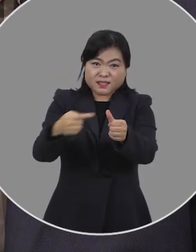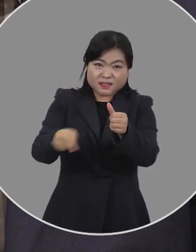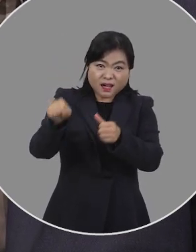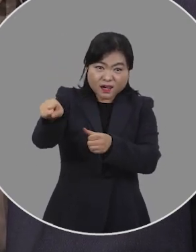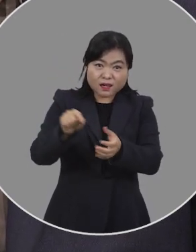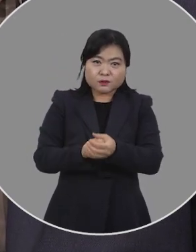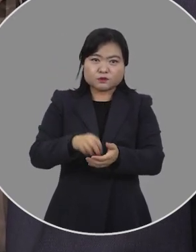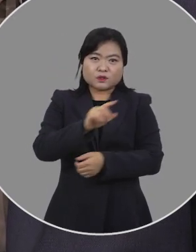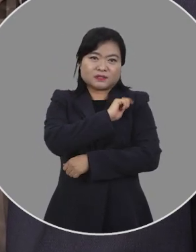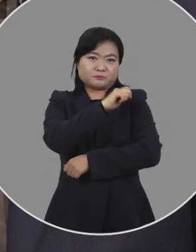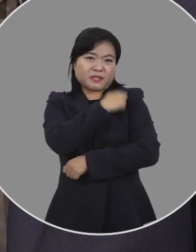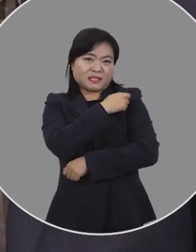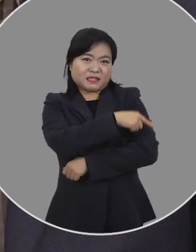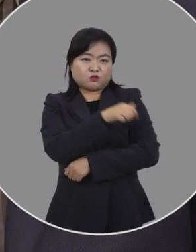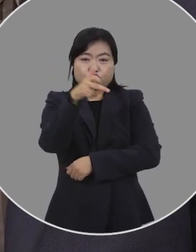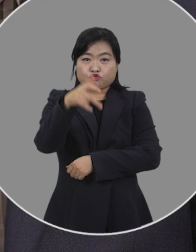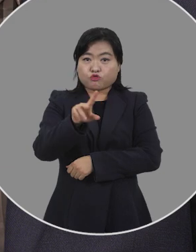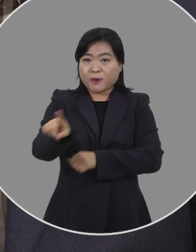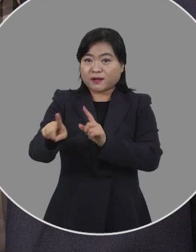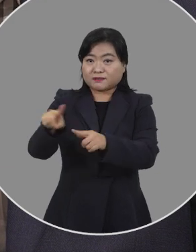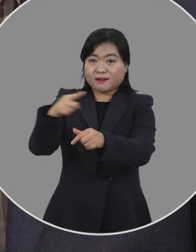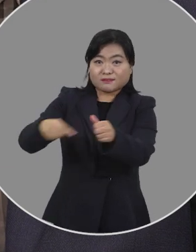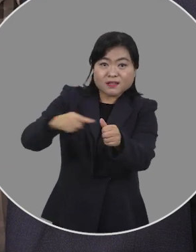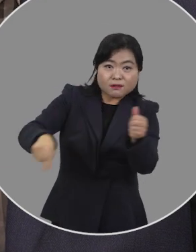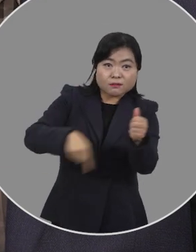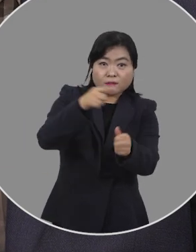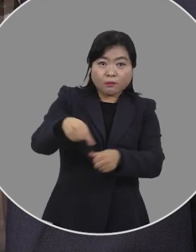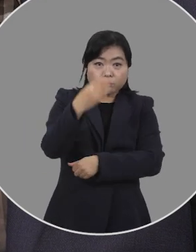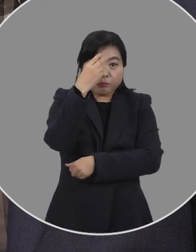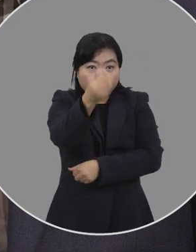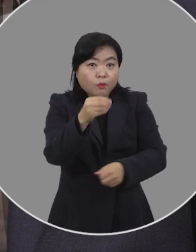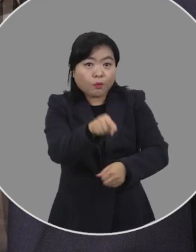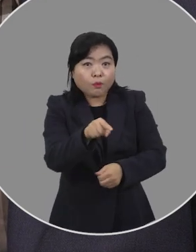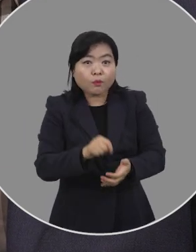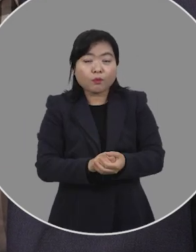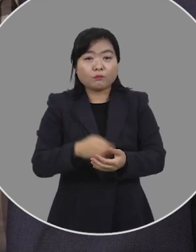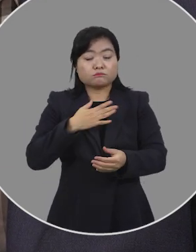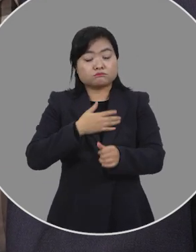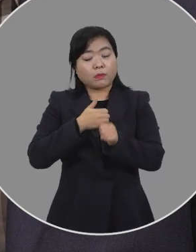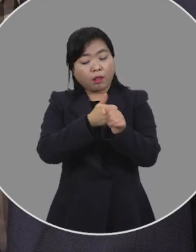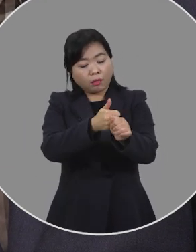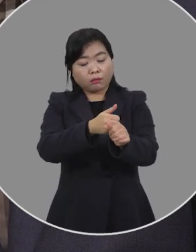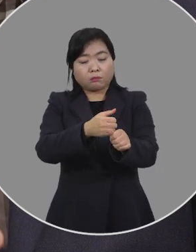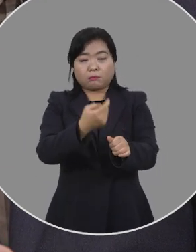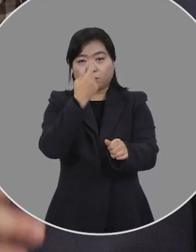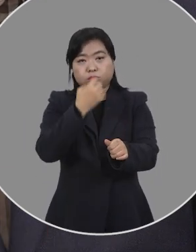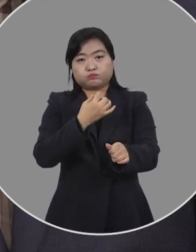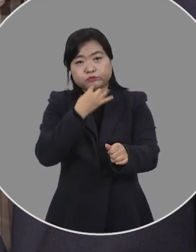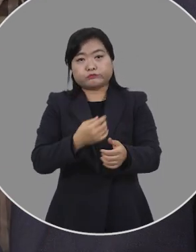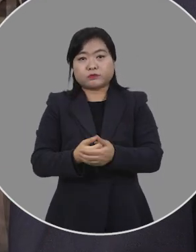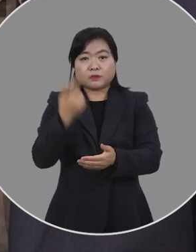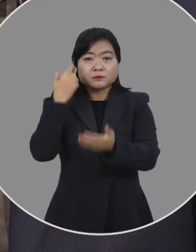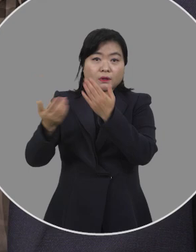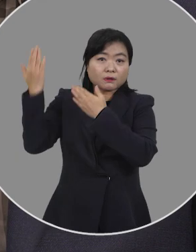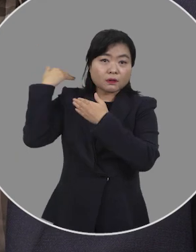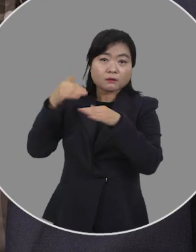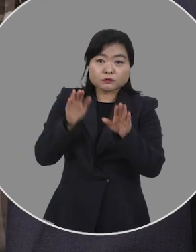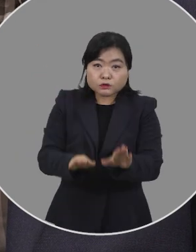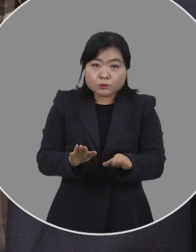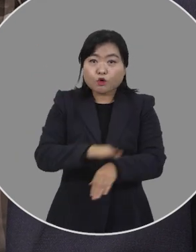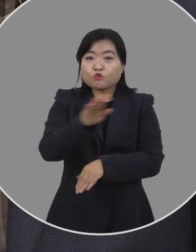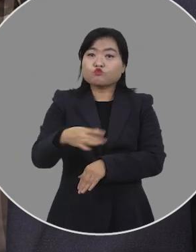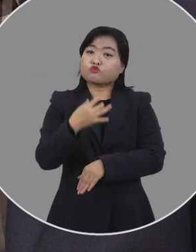그 다음에 스페인이 쿠바에서 한 거 이거 보고 뭐 따라한 건데 그 옛날을 보나 지금을